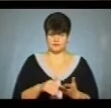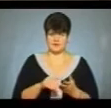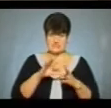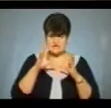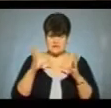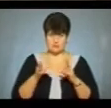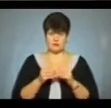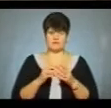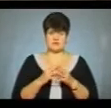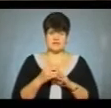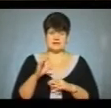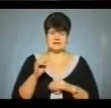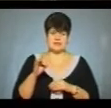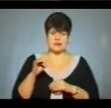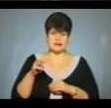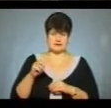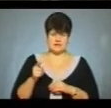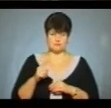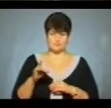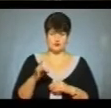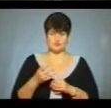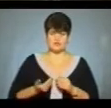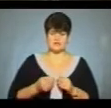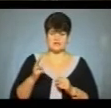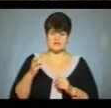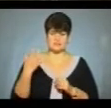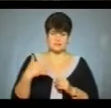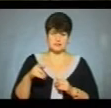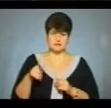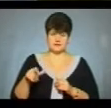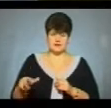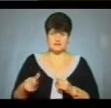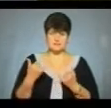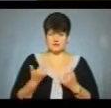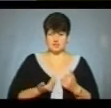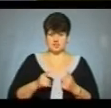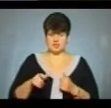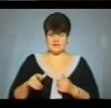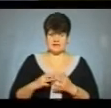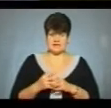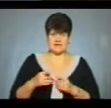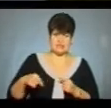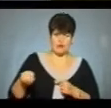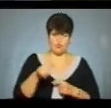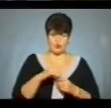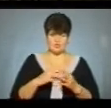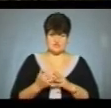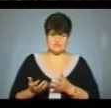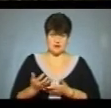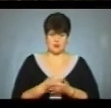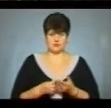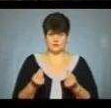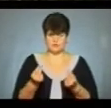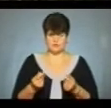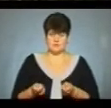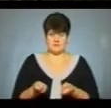у селищі Серетець Зборівського району проживає 350 осіб. Зараз жителі села та навколишніх сіл збирають допомогу, щоб привезти